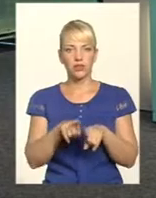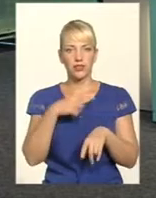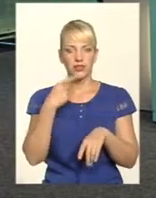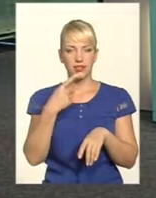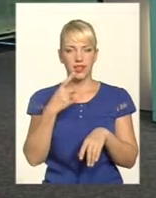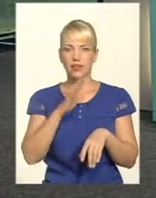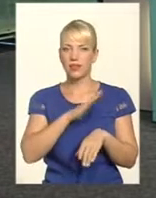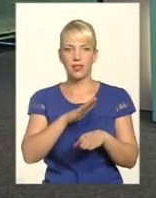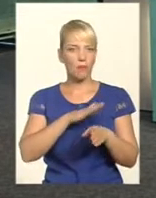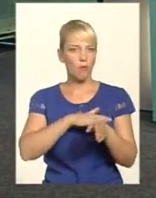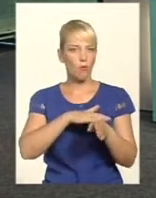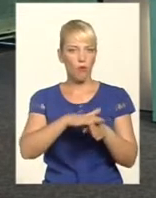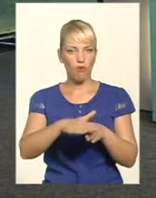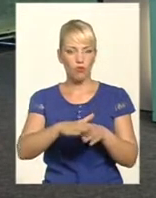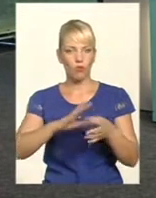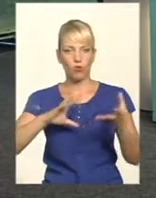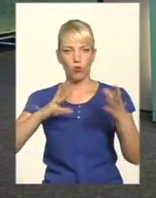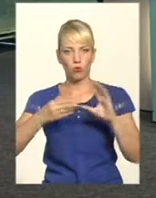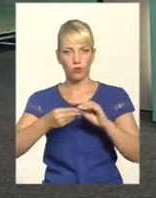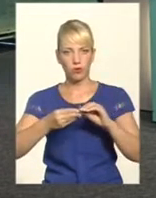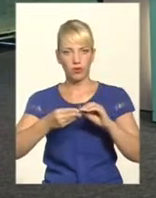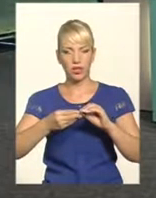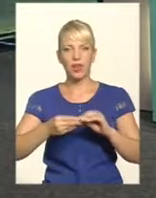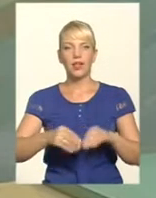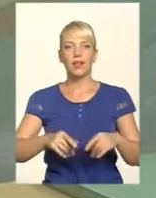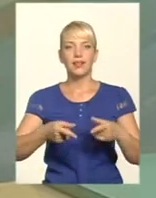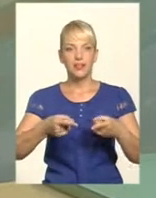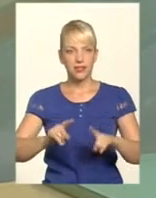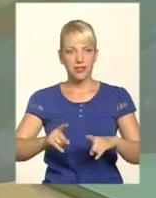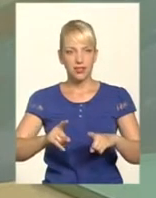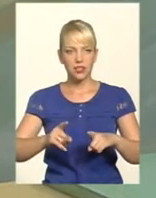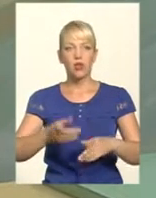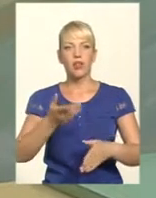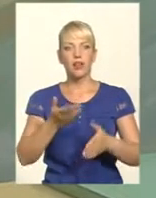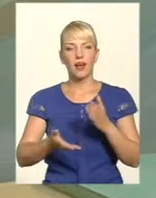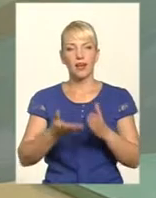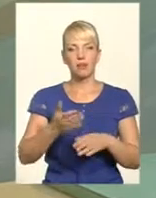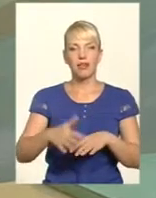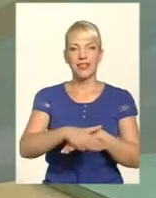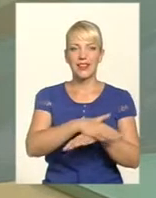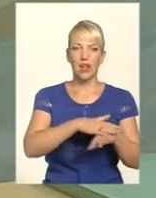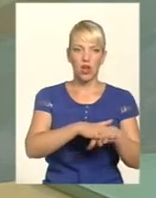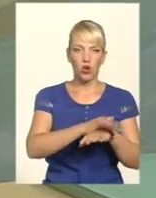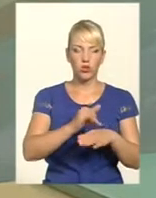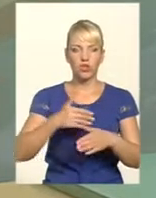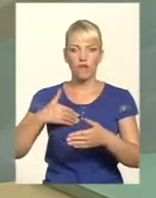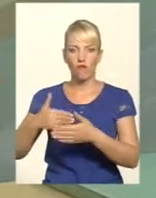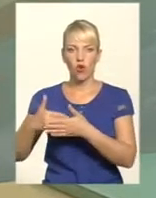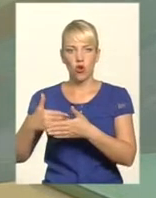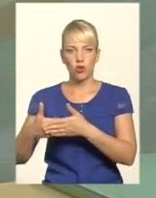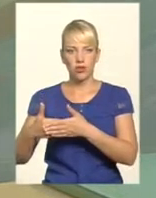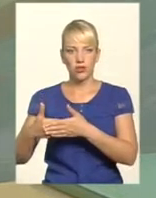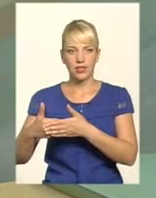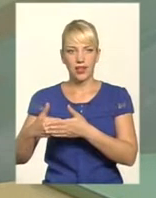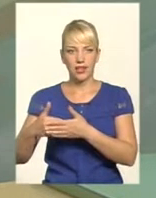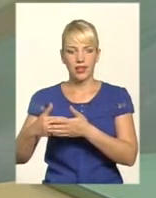повному обсязі, і дійсно, знову таки, якби не народ і волонтери, звичайно було б